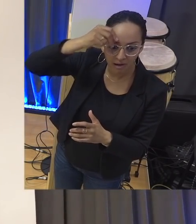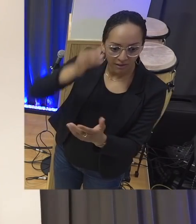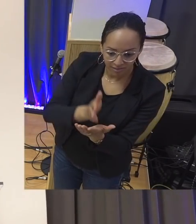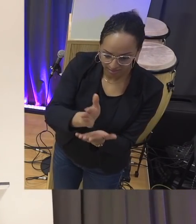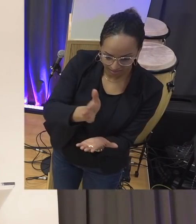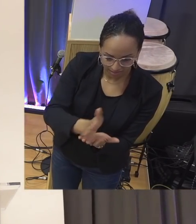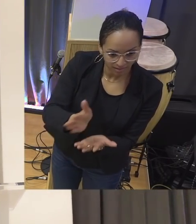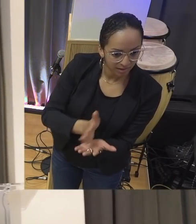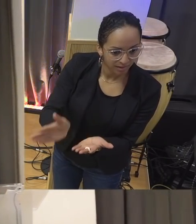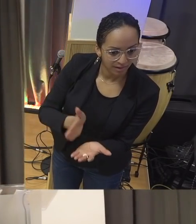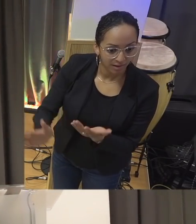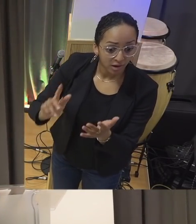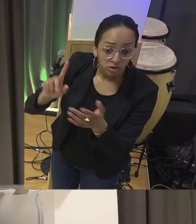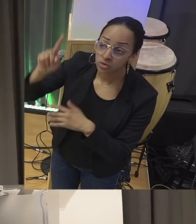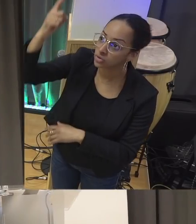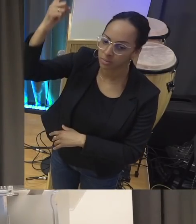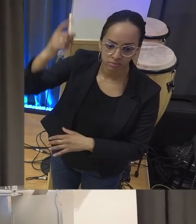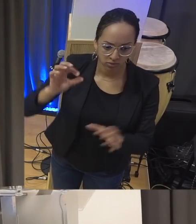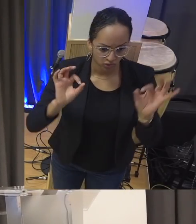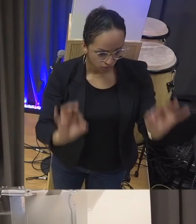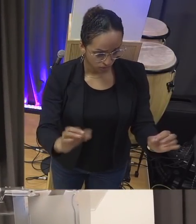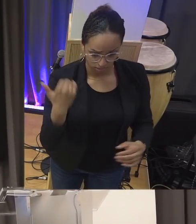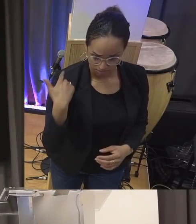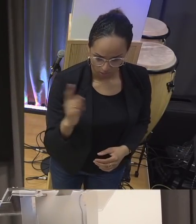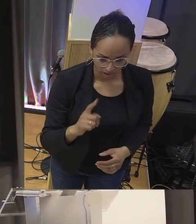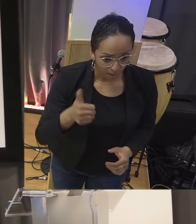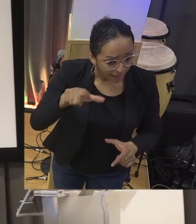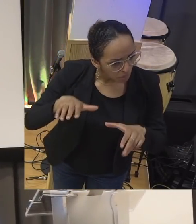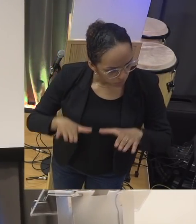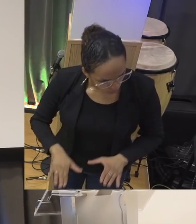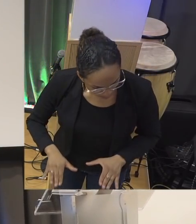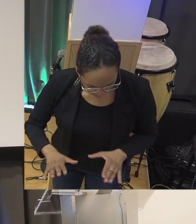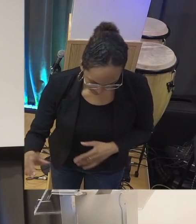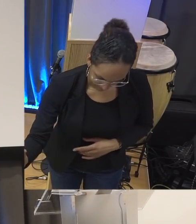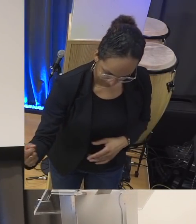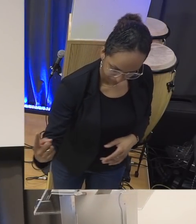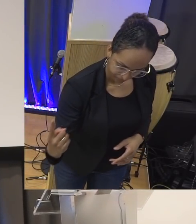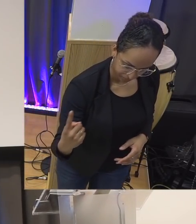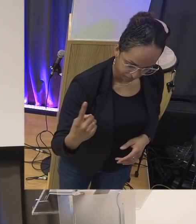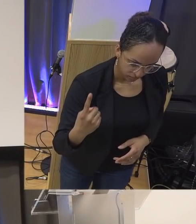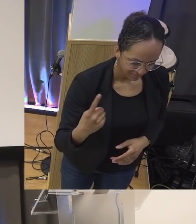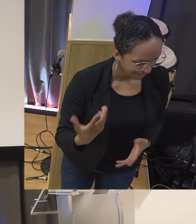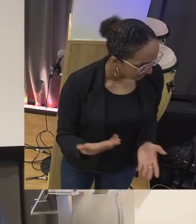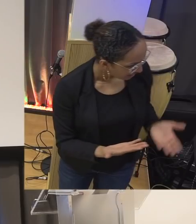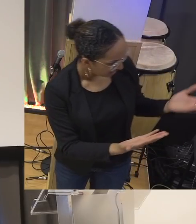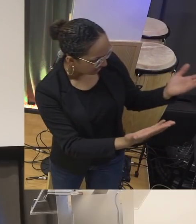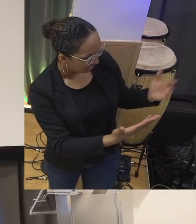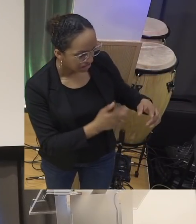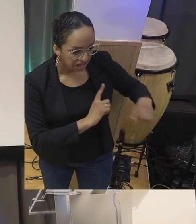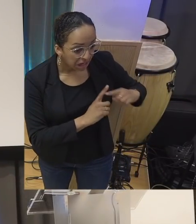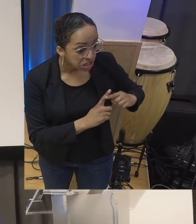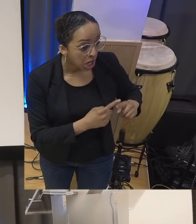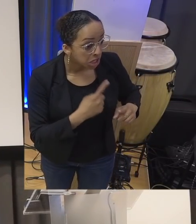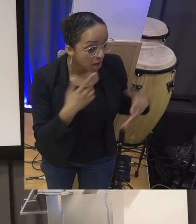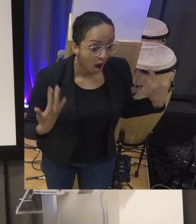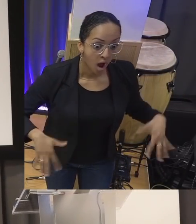de Dieu. Il y a un musulman qui est venu me voir et puis qui m'a dit, mais vous les chrétiens, vous divinisez un